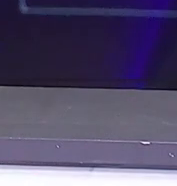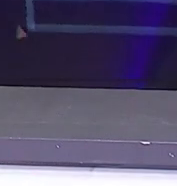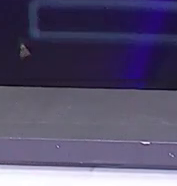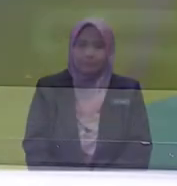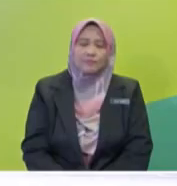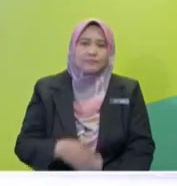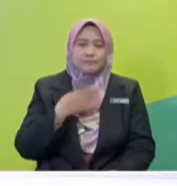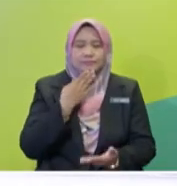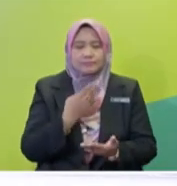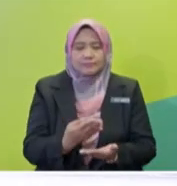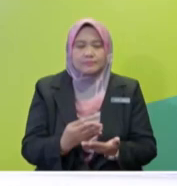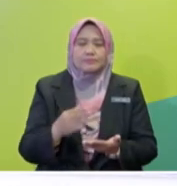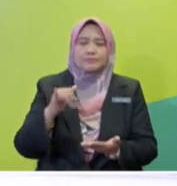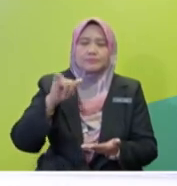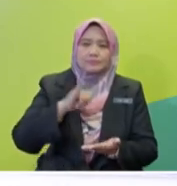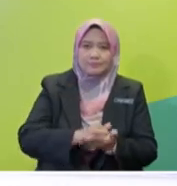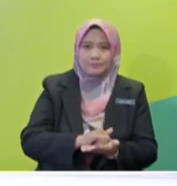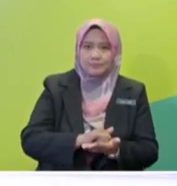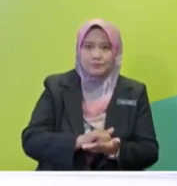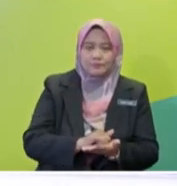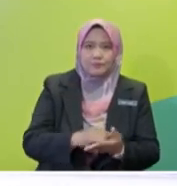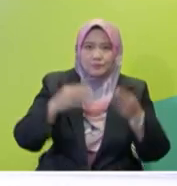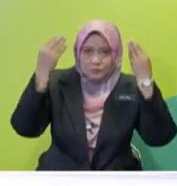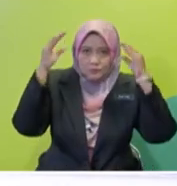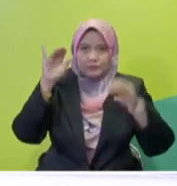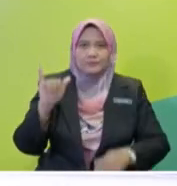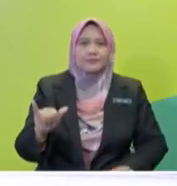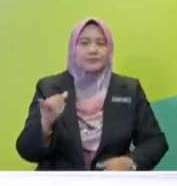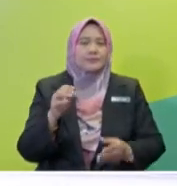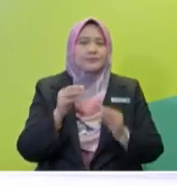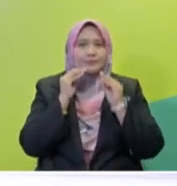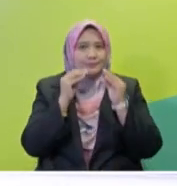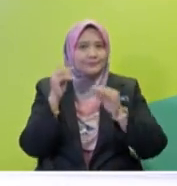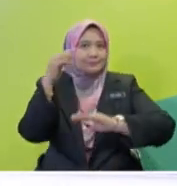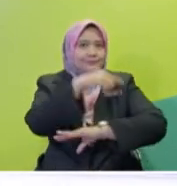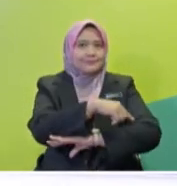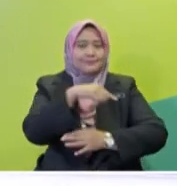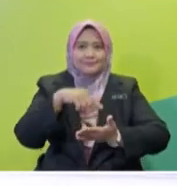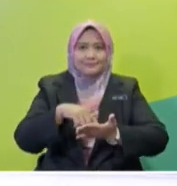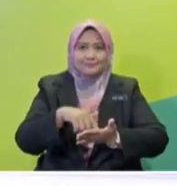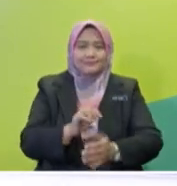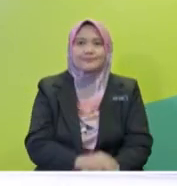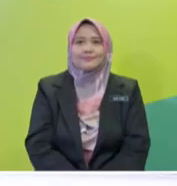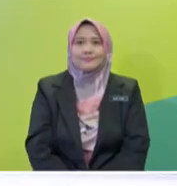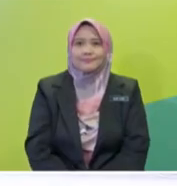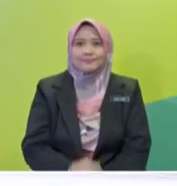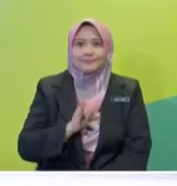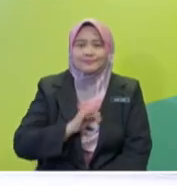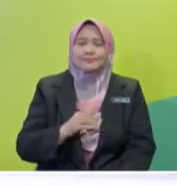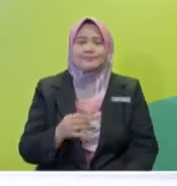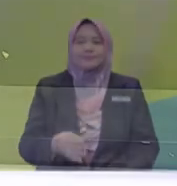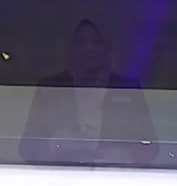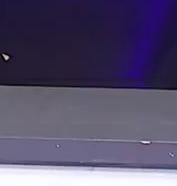baik itulah dia kita dapat saksikan profil guru kita pada hari ini sebelum itu dia ingin memperkenalkan judul bahasa isyarat kita kita